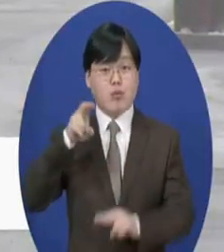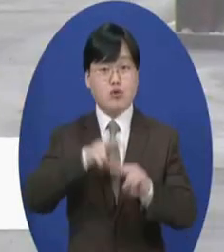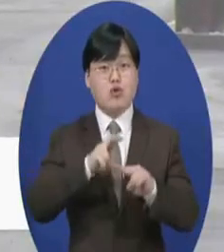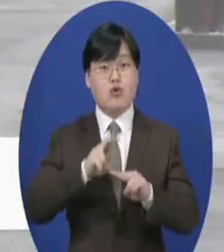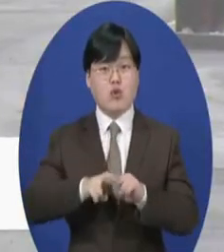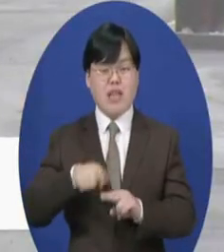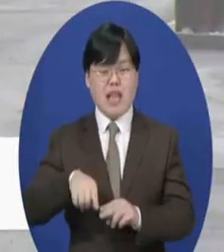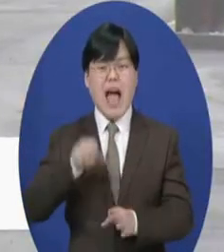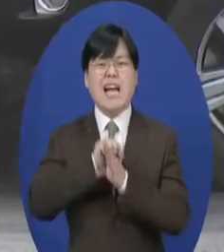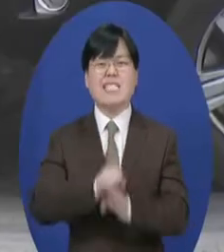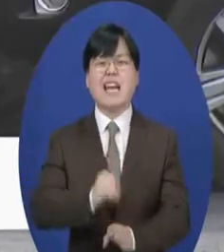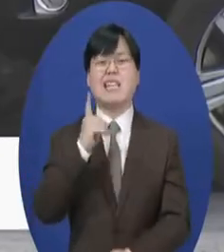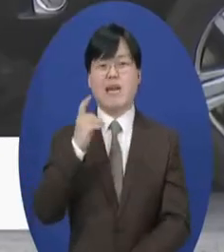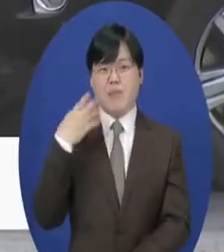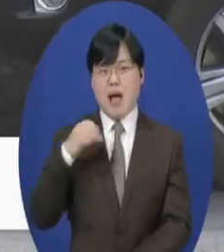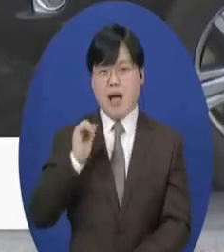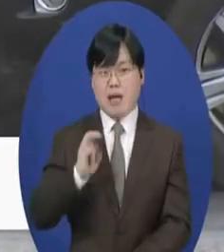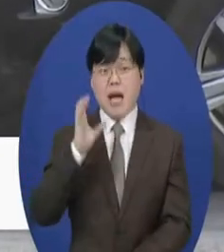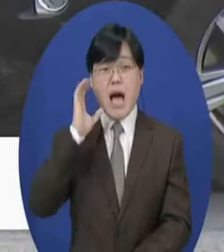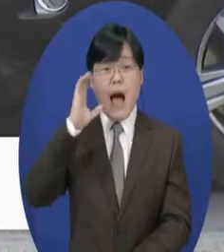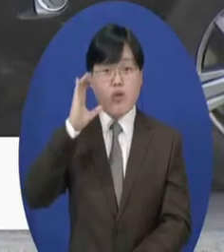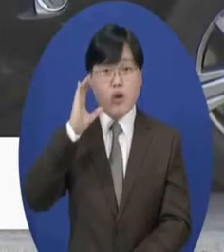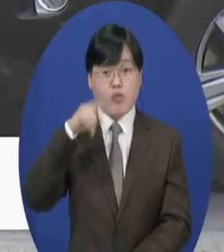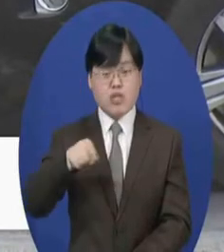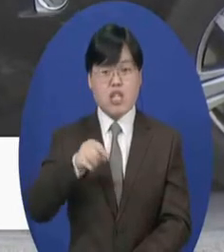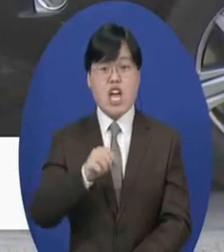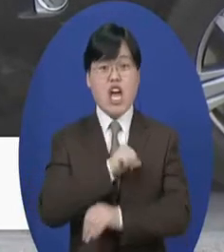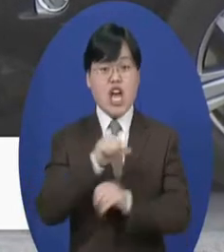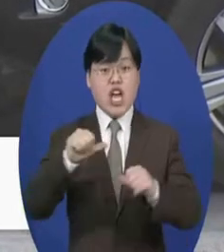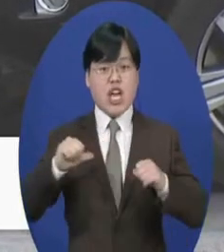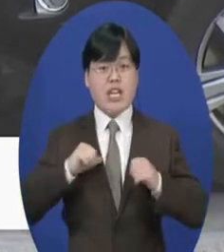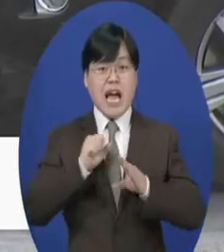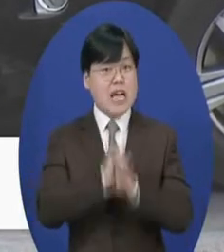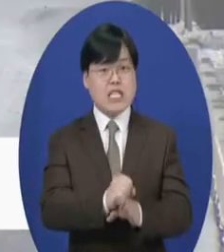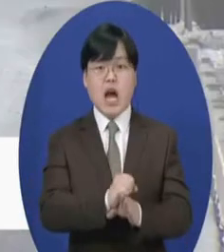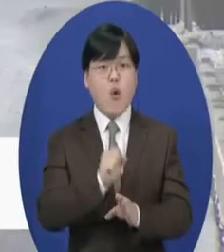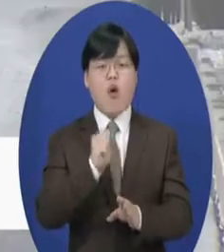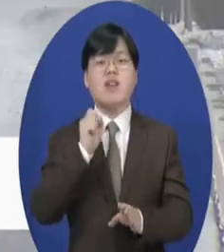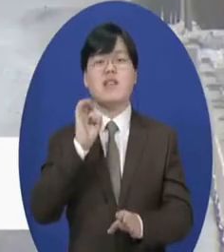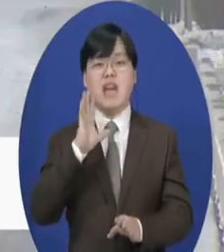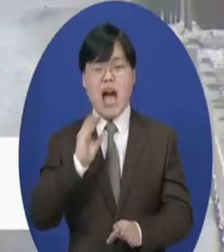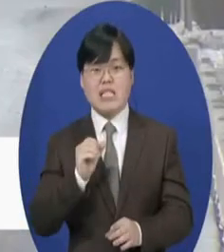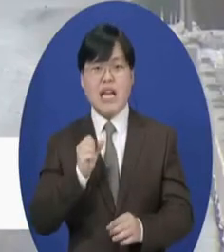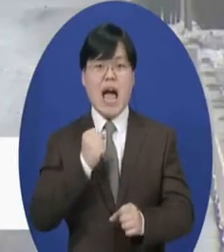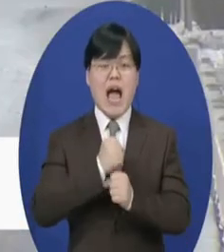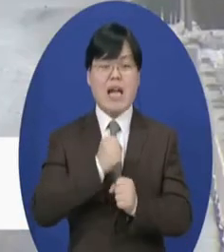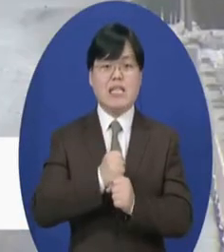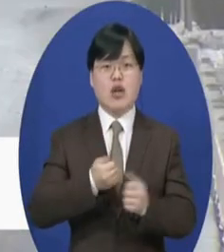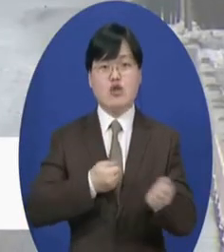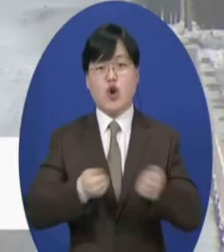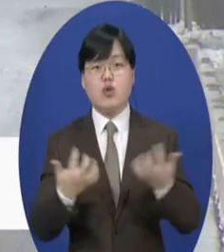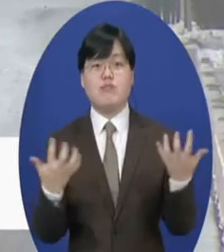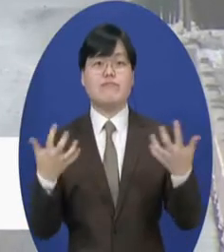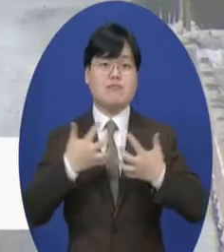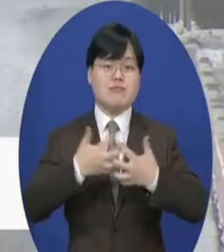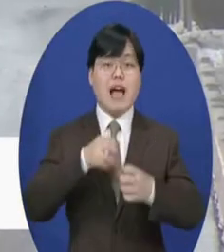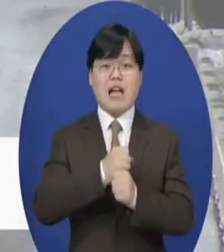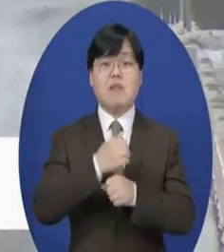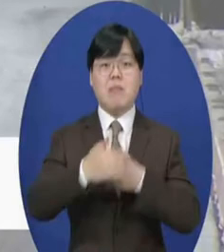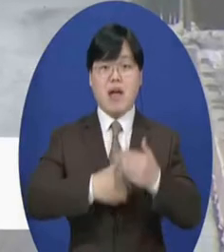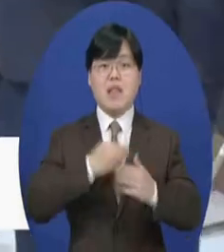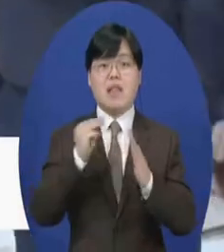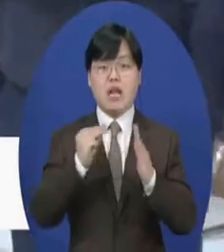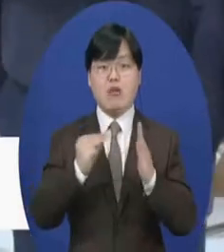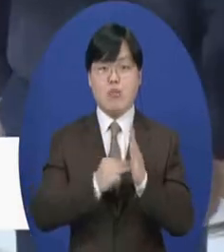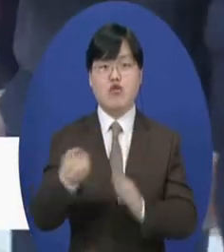явах асуудал ачаалл үүсгэсэн. Тиймээс нийтийн тээврийн салбарт иргэдийг чирэгдүүлэхгүй байх чиглэлд ажлаа уйлдуулж ажиллаж байгаа гэсэн тайлбарыг өгсөн